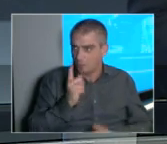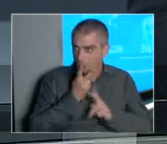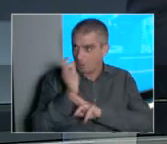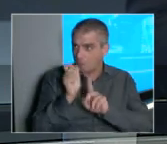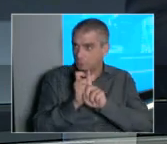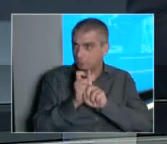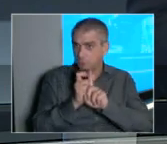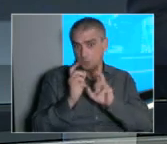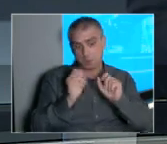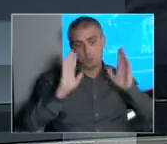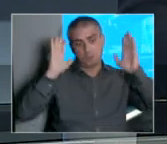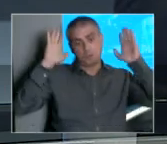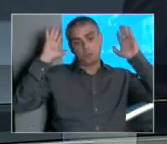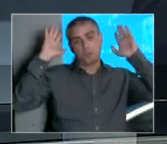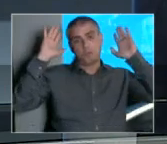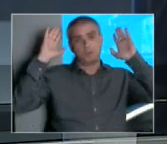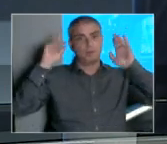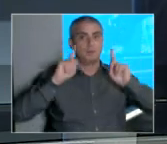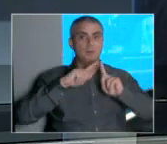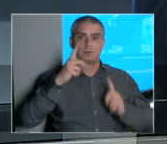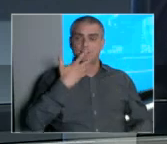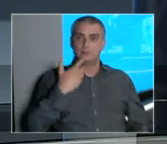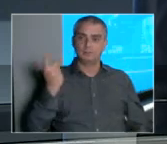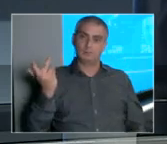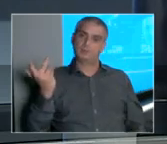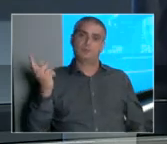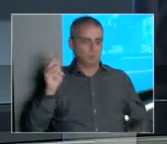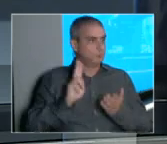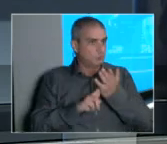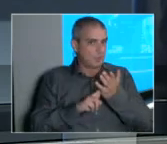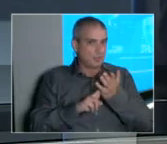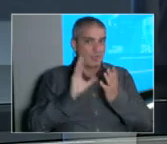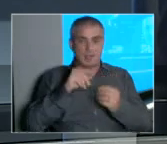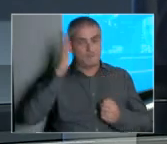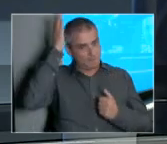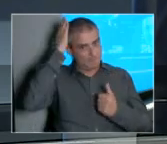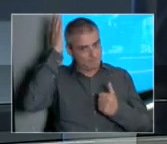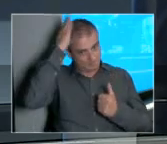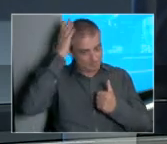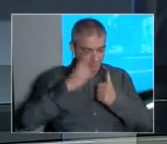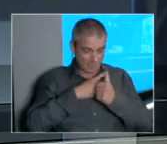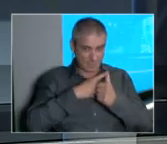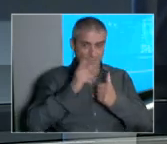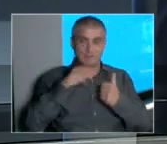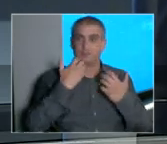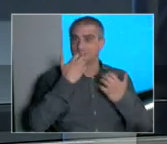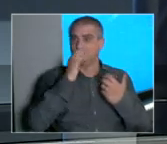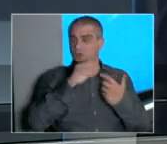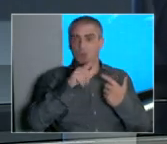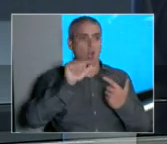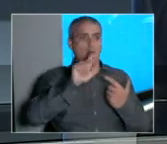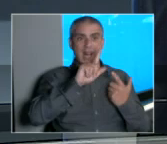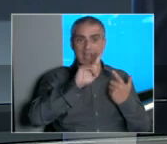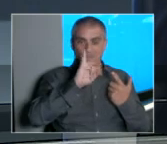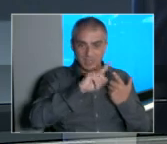אחוז החסימה? לא בטוח. לא בטוח, כזה בליצמניות. נכון, הוא צודק באמת, גם בנט, גם הסיפור של אורלי